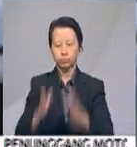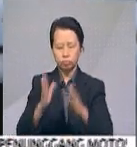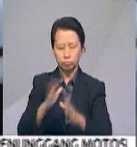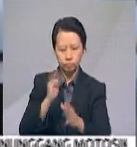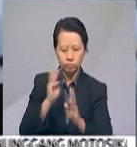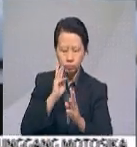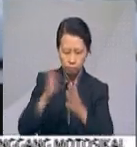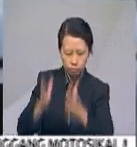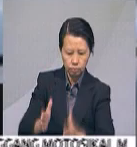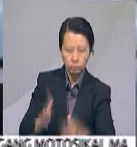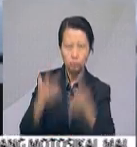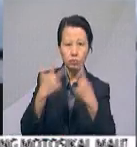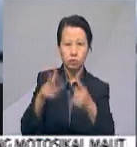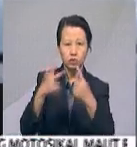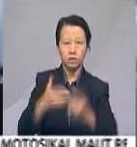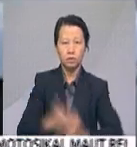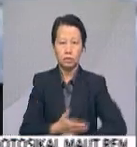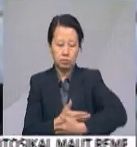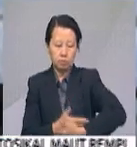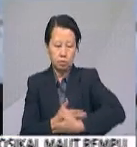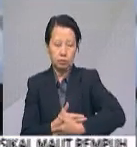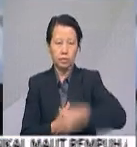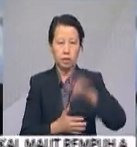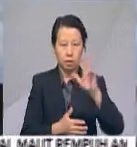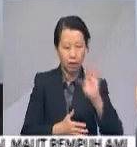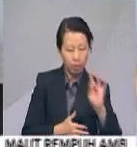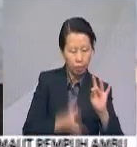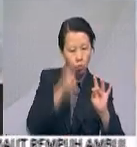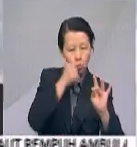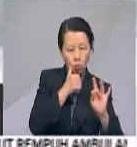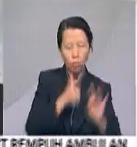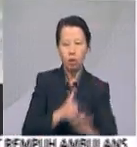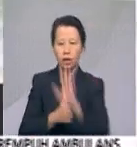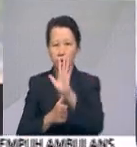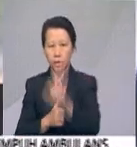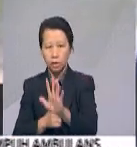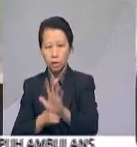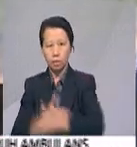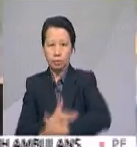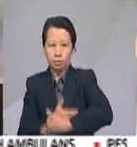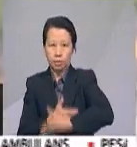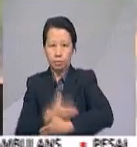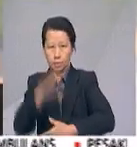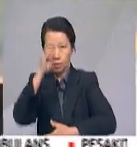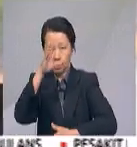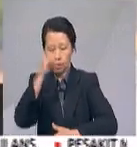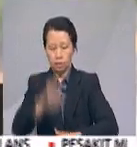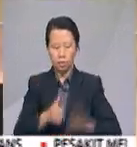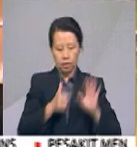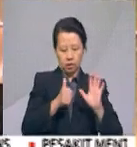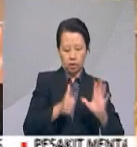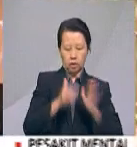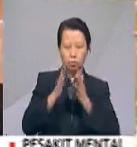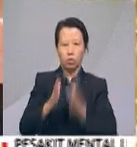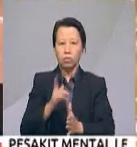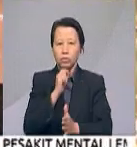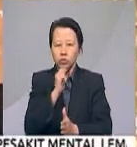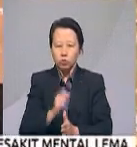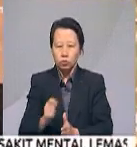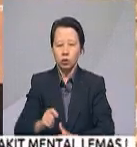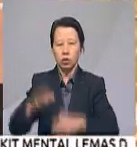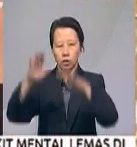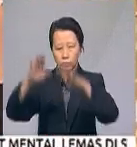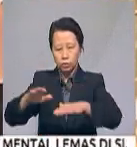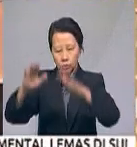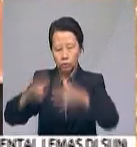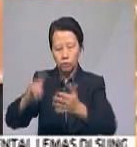membabitkan 13 bayi terdiri daripada 8 bayi perempuan dan 5 bayi lelaki serta 6 warga emas. Hujan sesekali